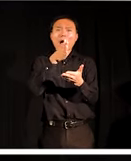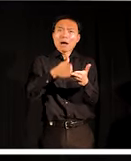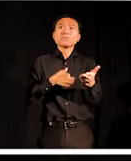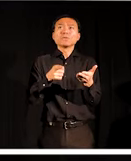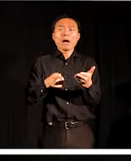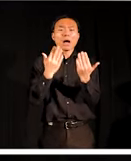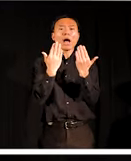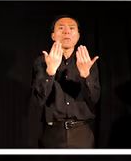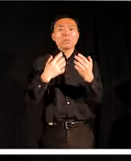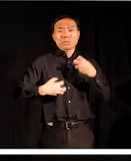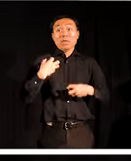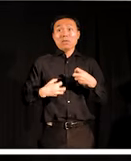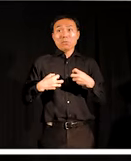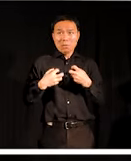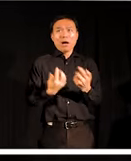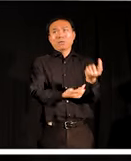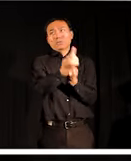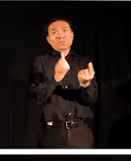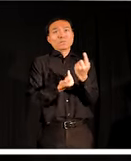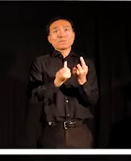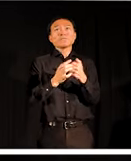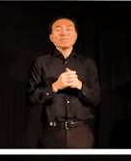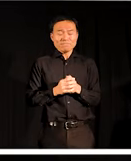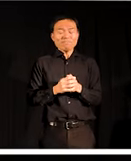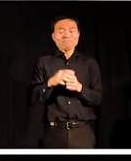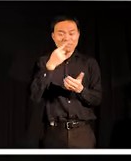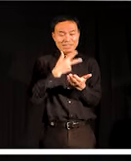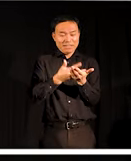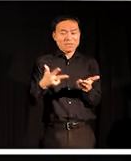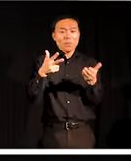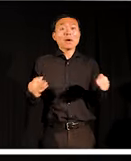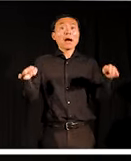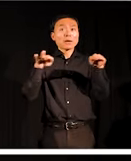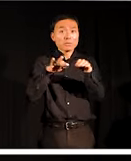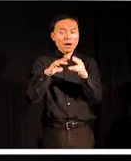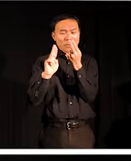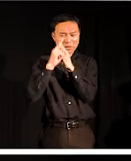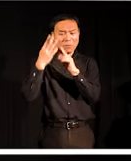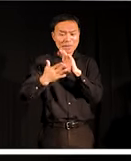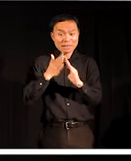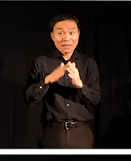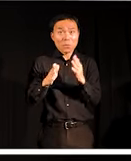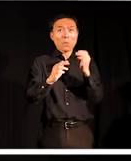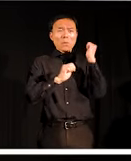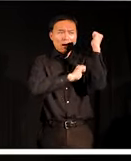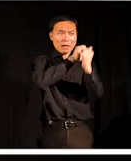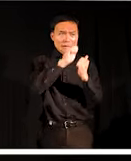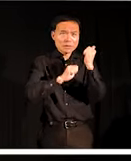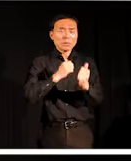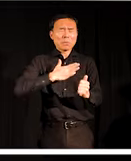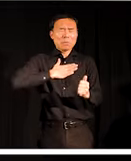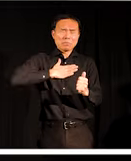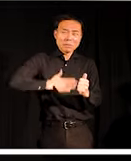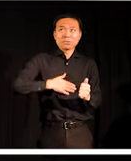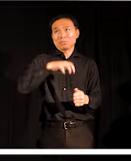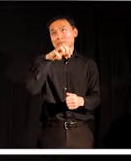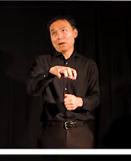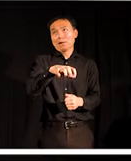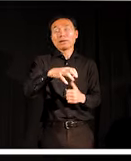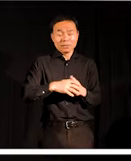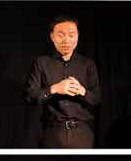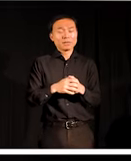です姫白館は多くの方々が沖縄線の歴史と出会い場でありそして